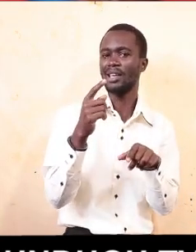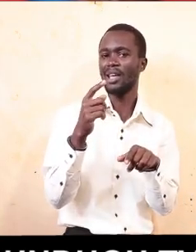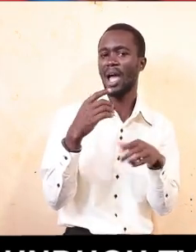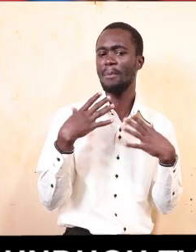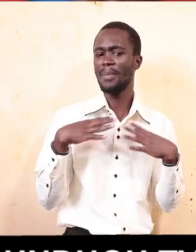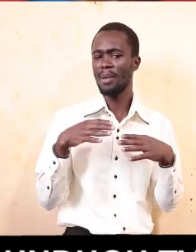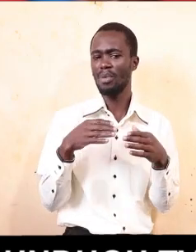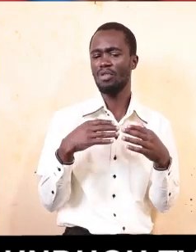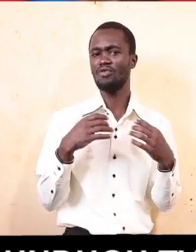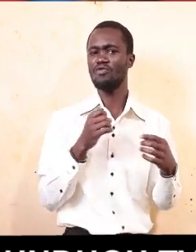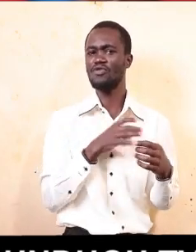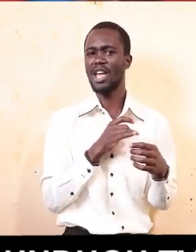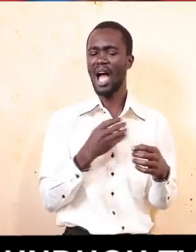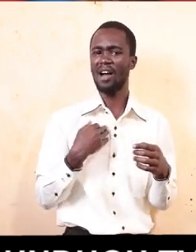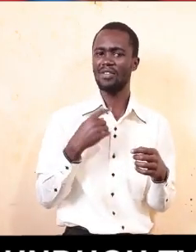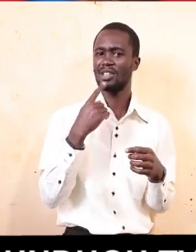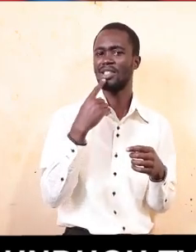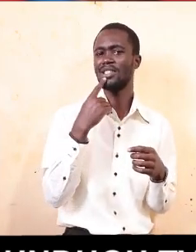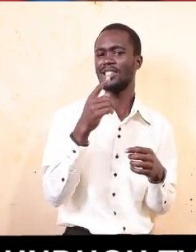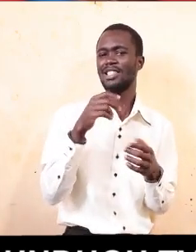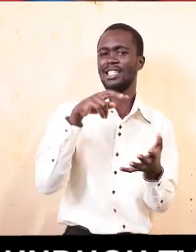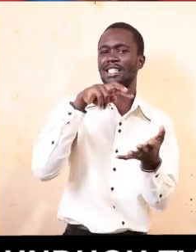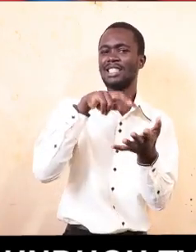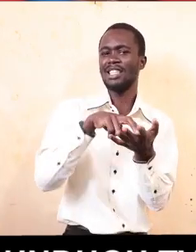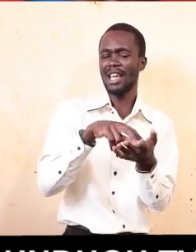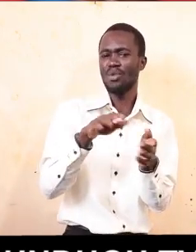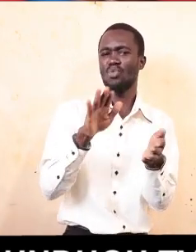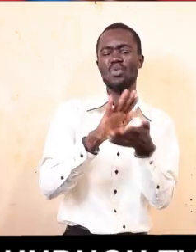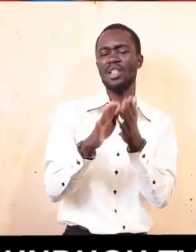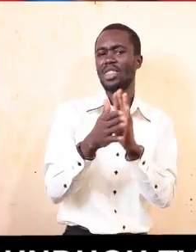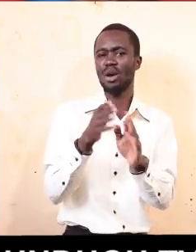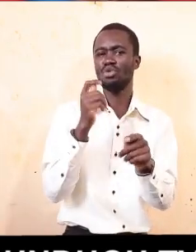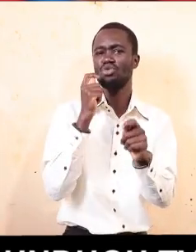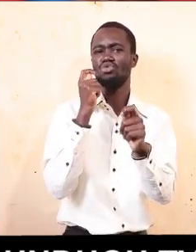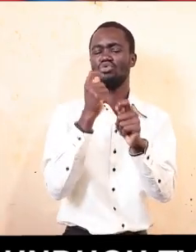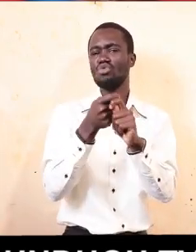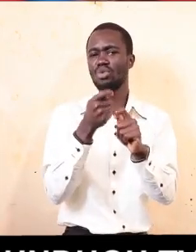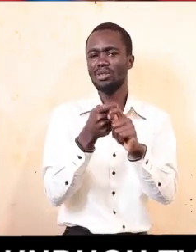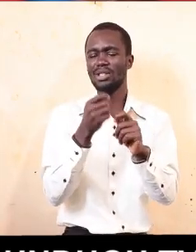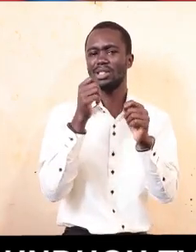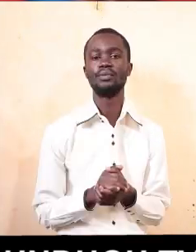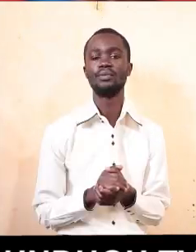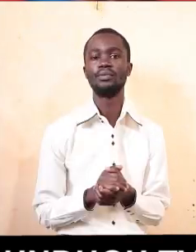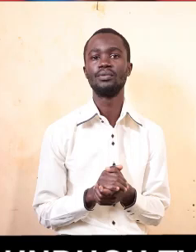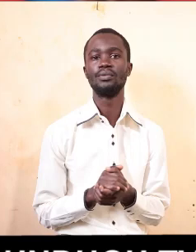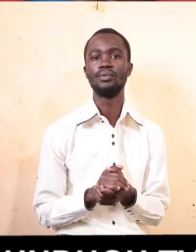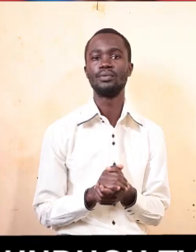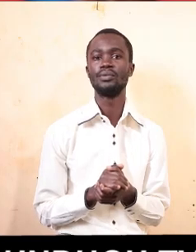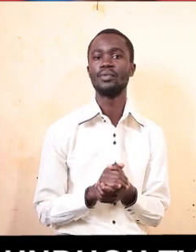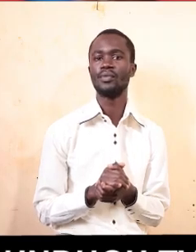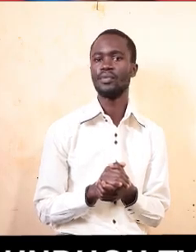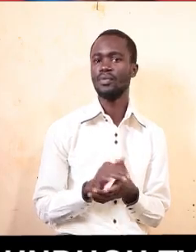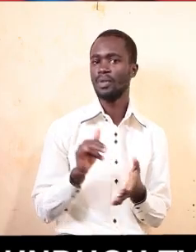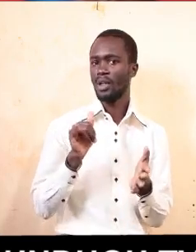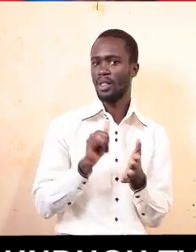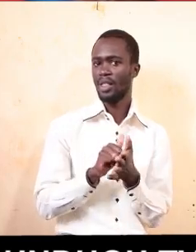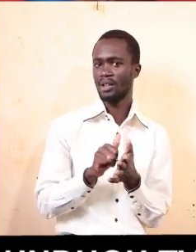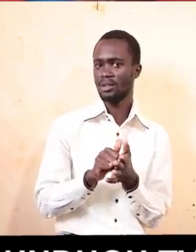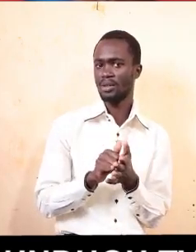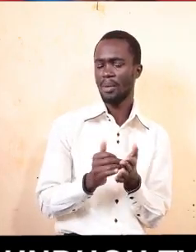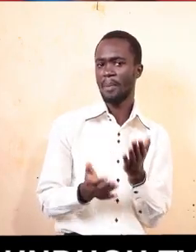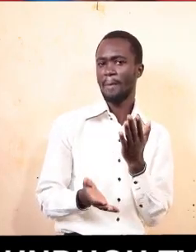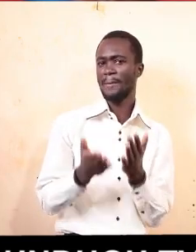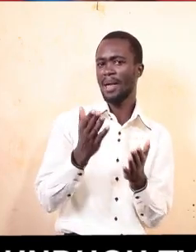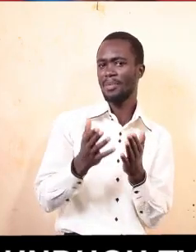hofu. Anawaambia simama tu hata bila silaha na useme mimi hodari. Ujione ya kwamba wewe ni